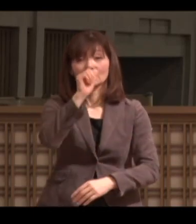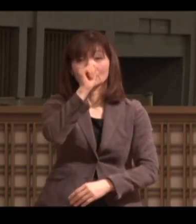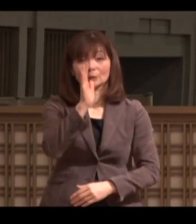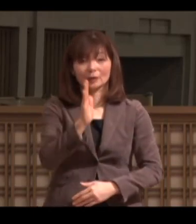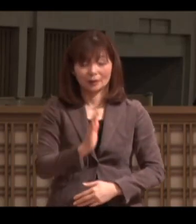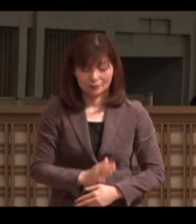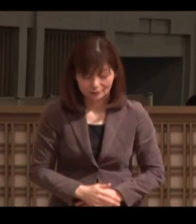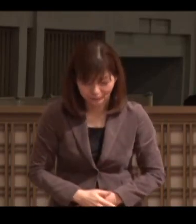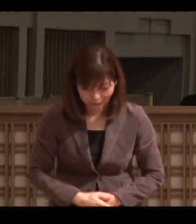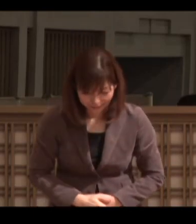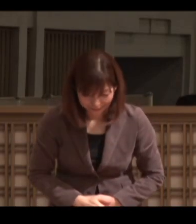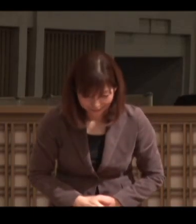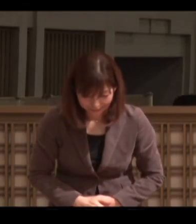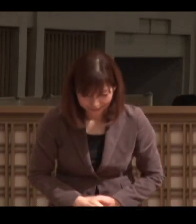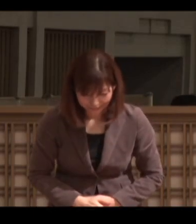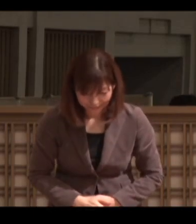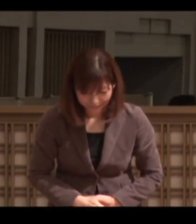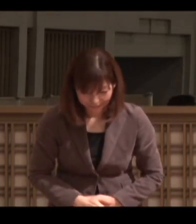いたし